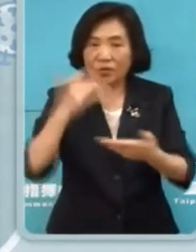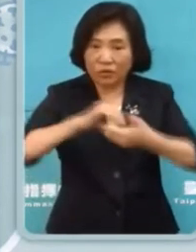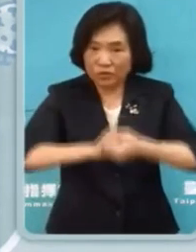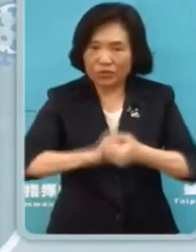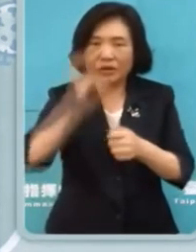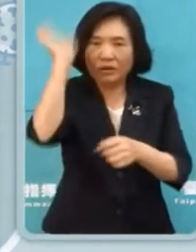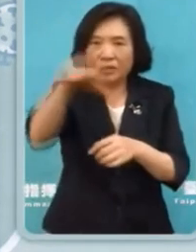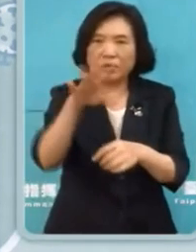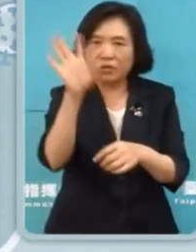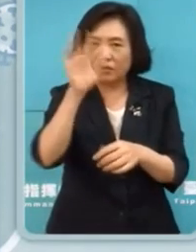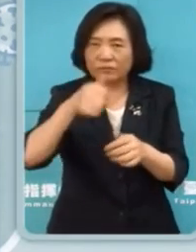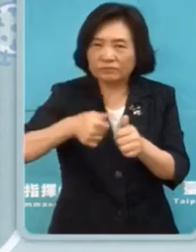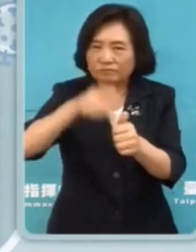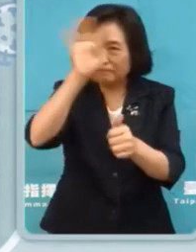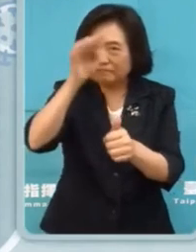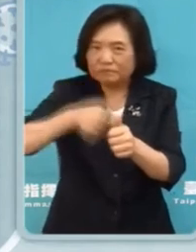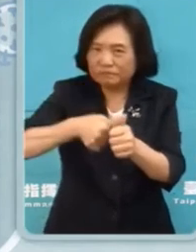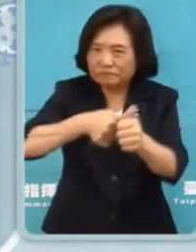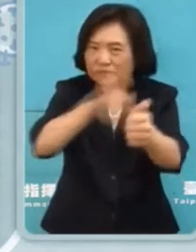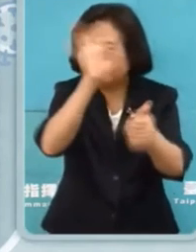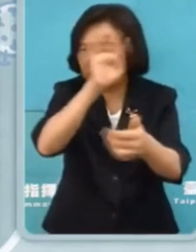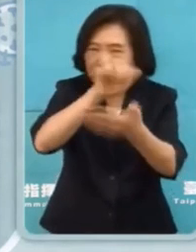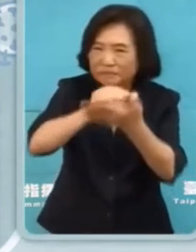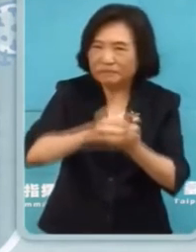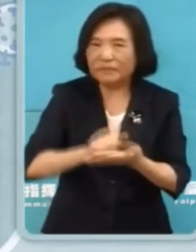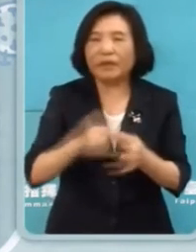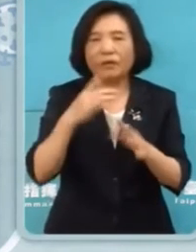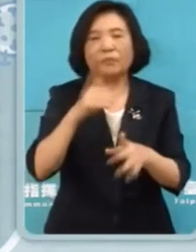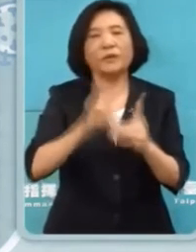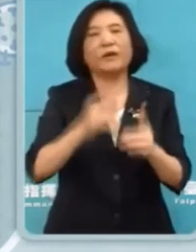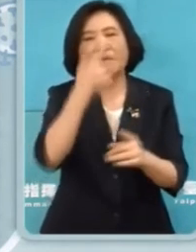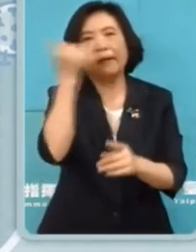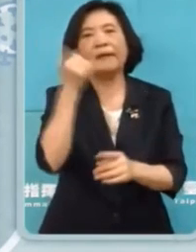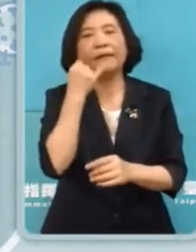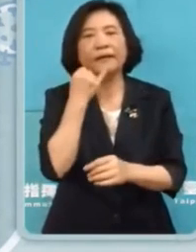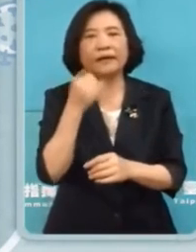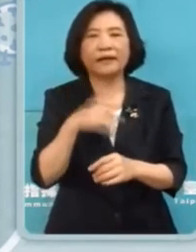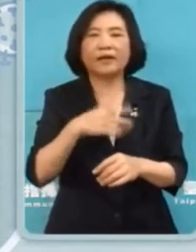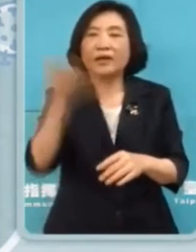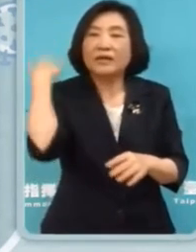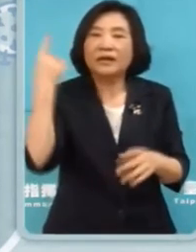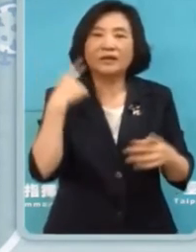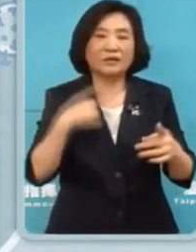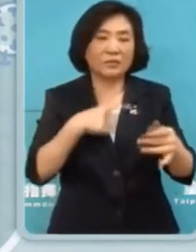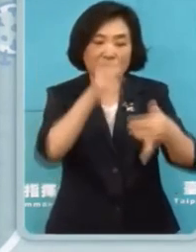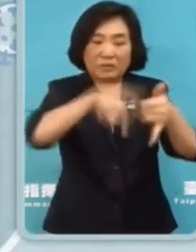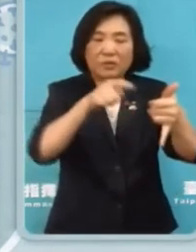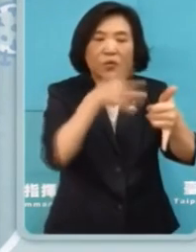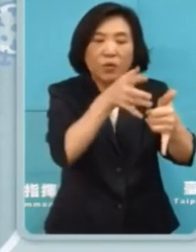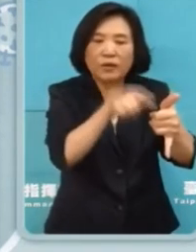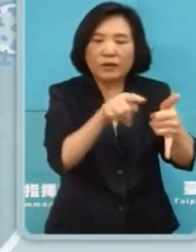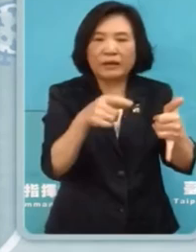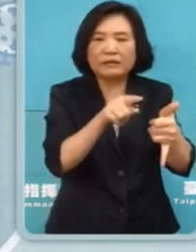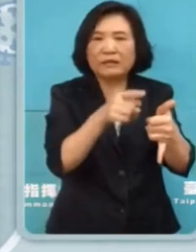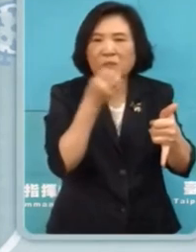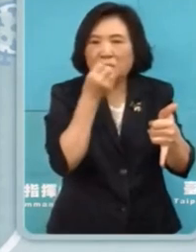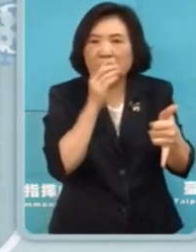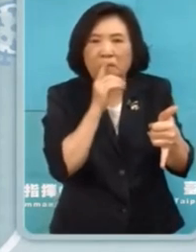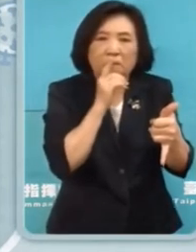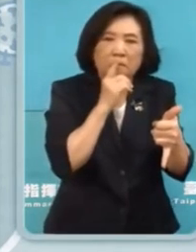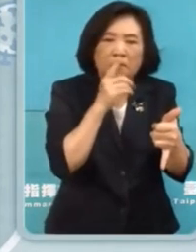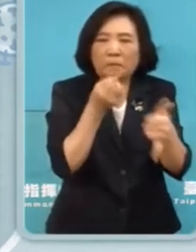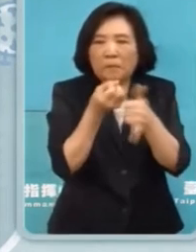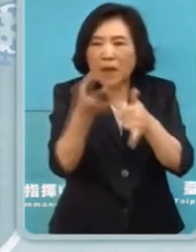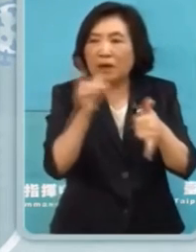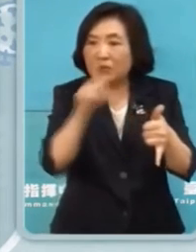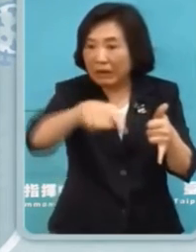前就发现说每个人都不希望去害到自己的邻居嘛，所以在做疫调的时候，特别在外县市做疫